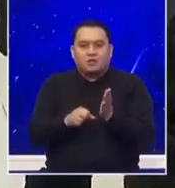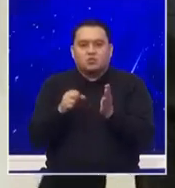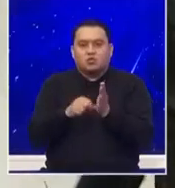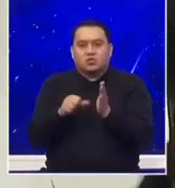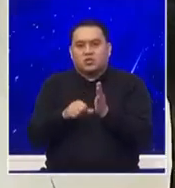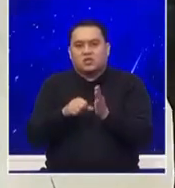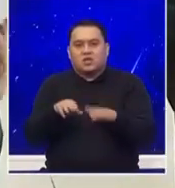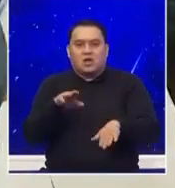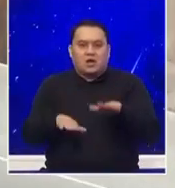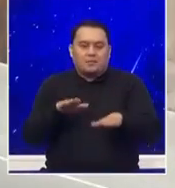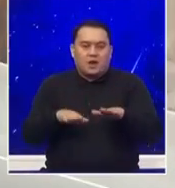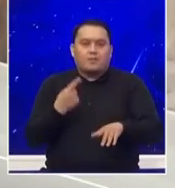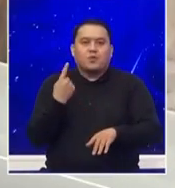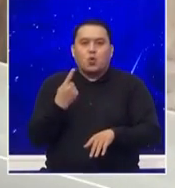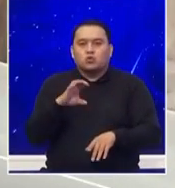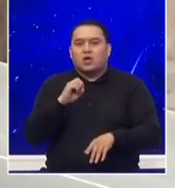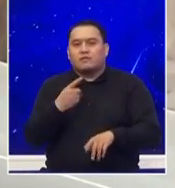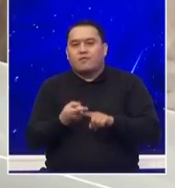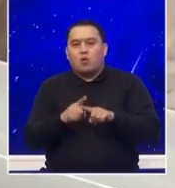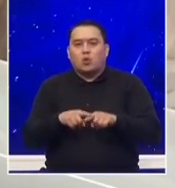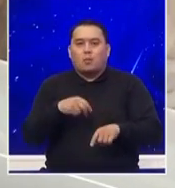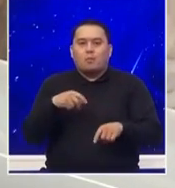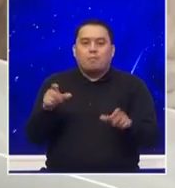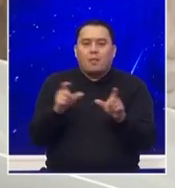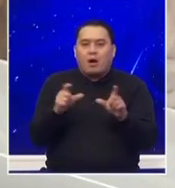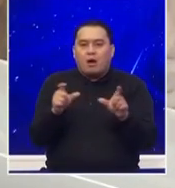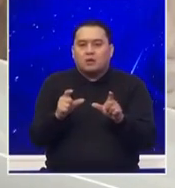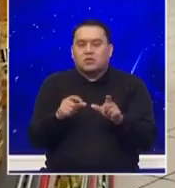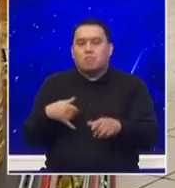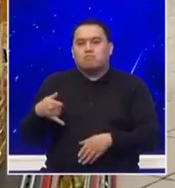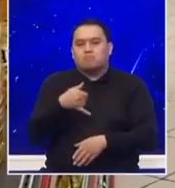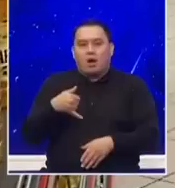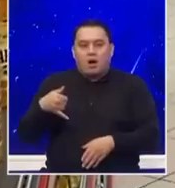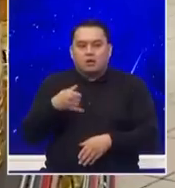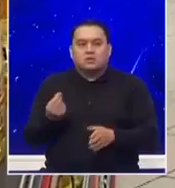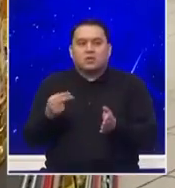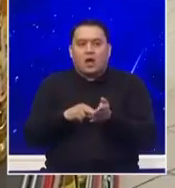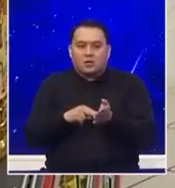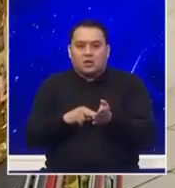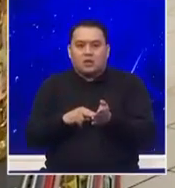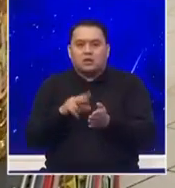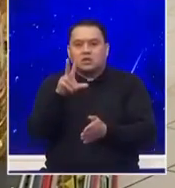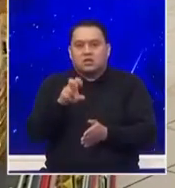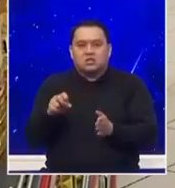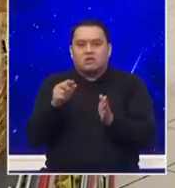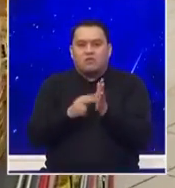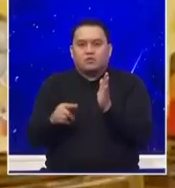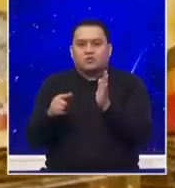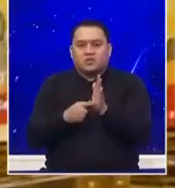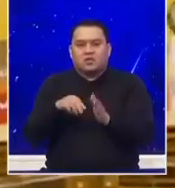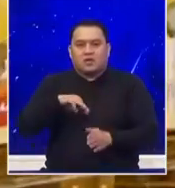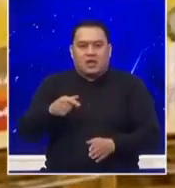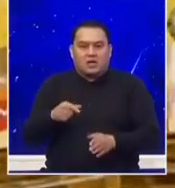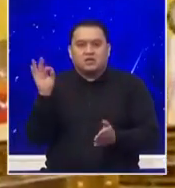тенге за килограмм. Примечательным социальным продуктом супермаркета является подсолнечное масло. Цена на него составляет 387 тенге.